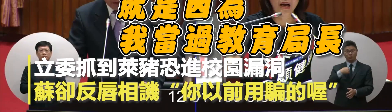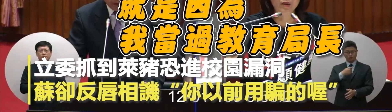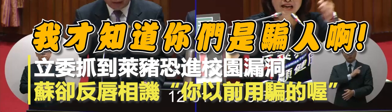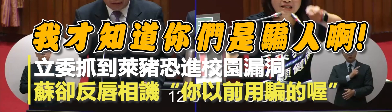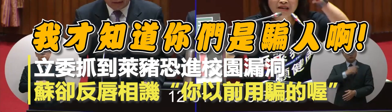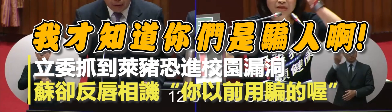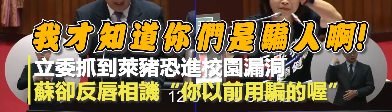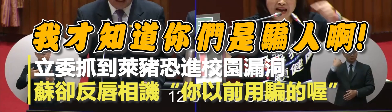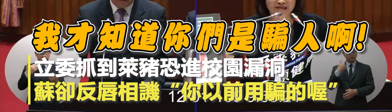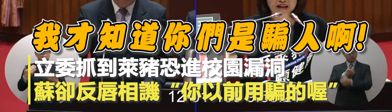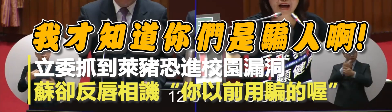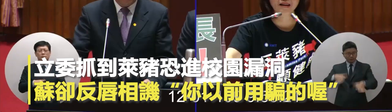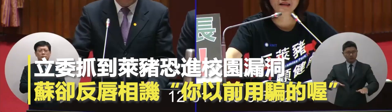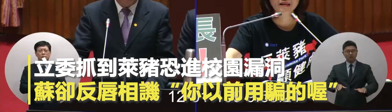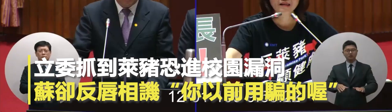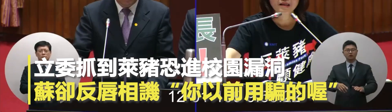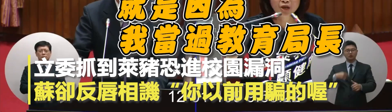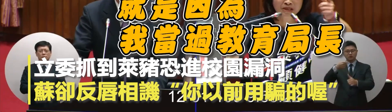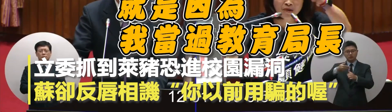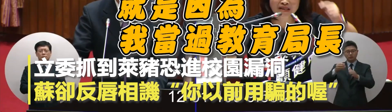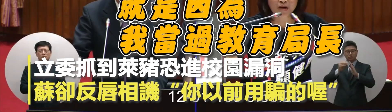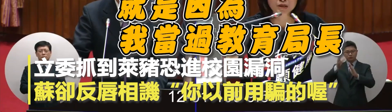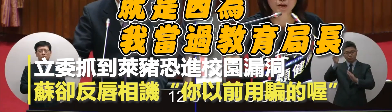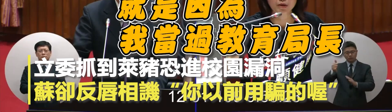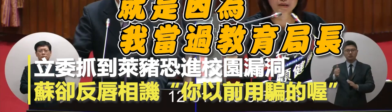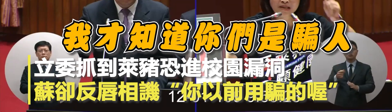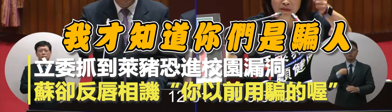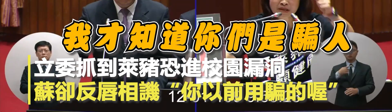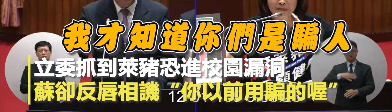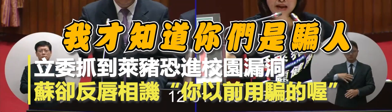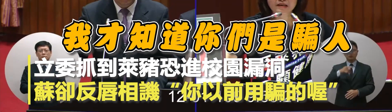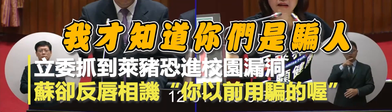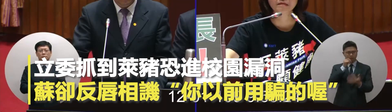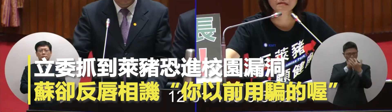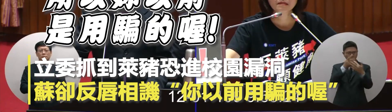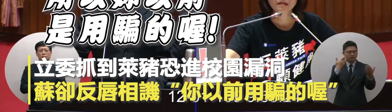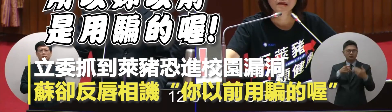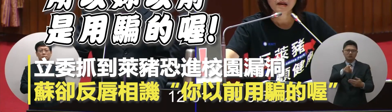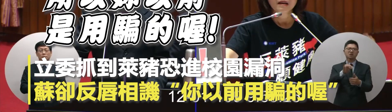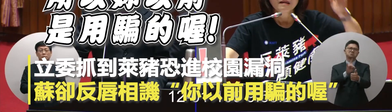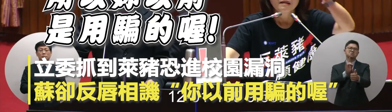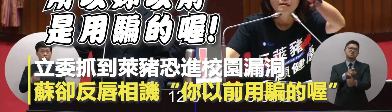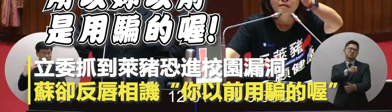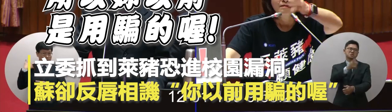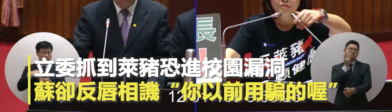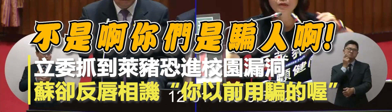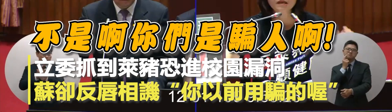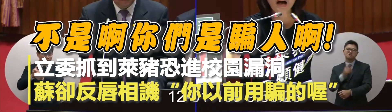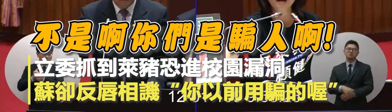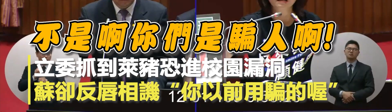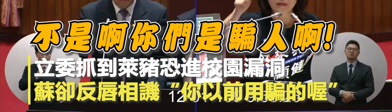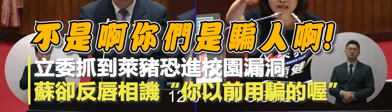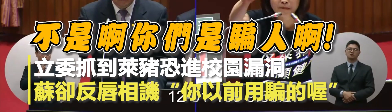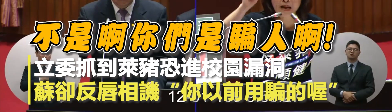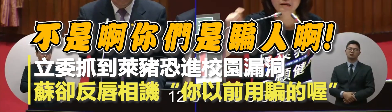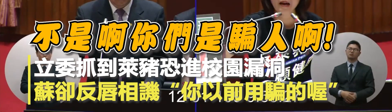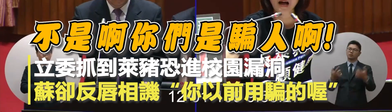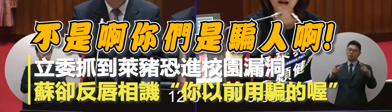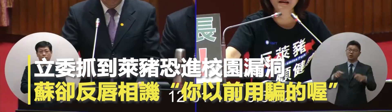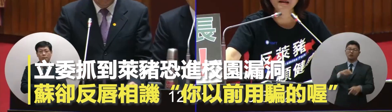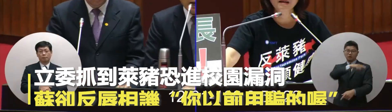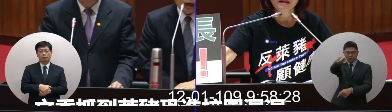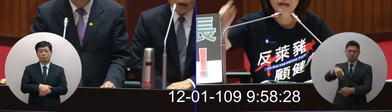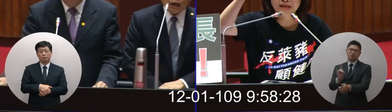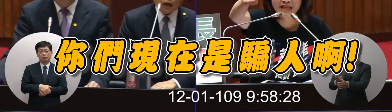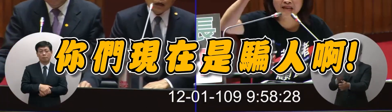育局长，我才知道你们是骗人呐、啊。就是因为我当过教育局长，我才知道你们是骗人。 所以你以前是用骗的、哦？ 不是啊，你们是骗人